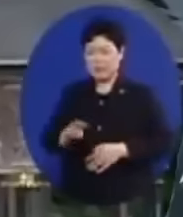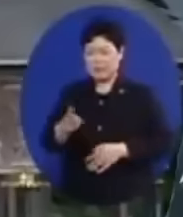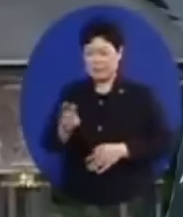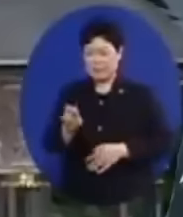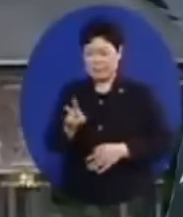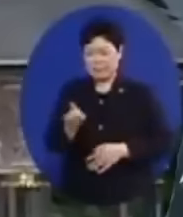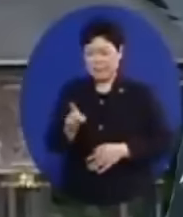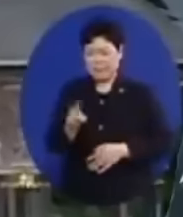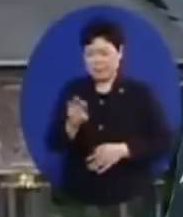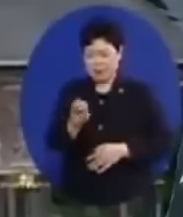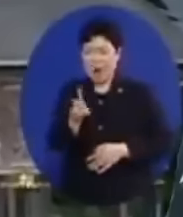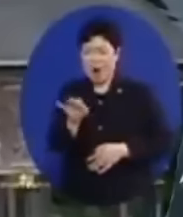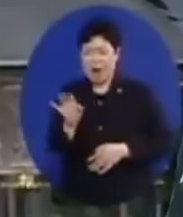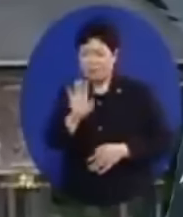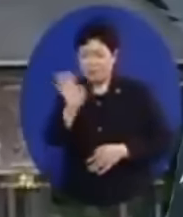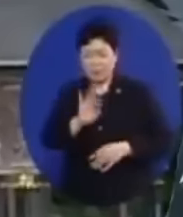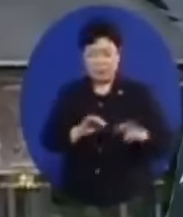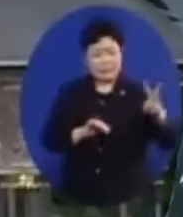겁이 나서